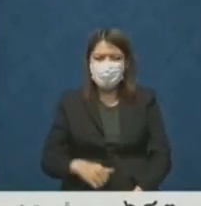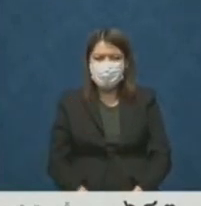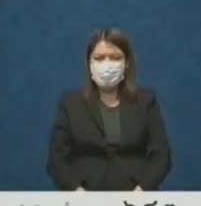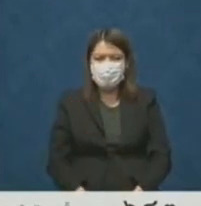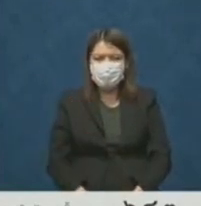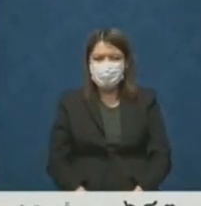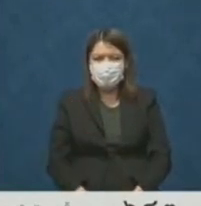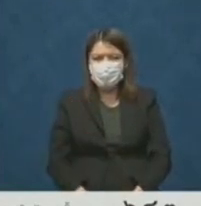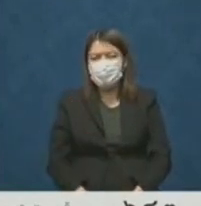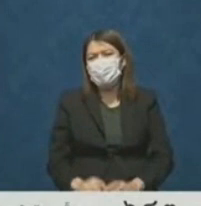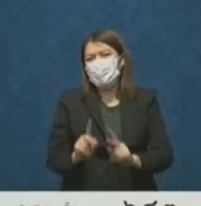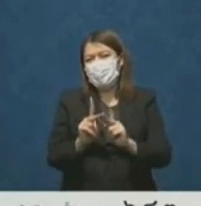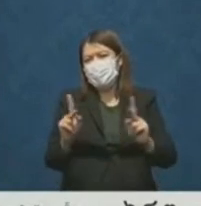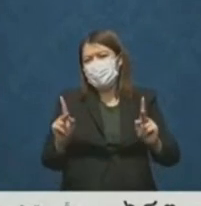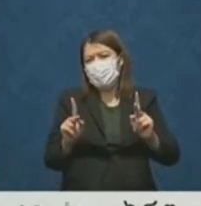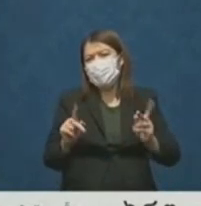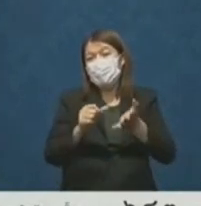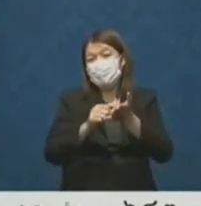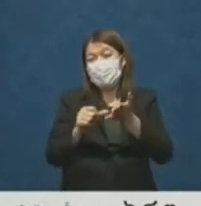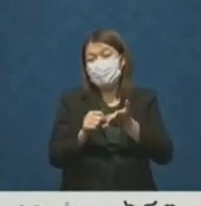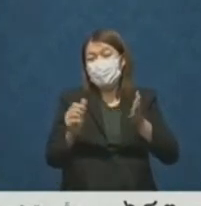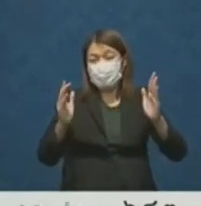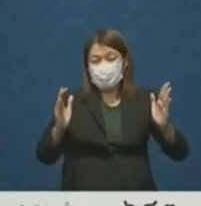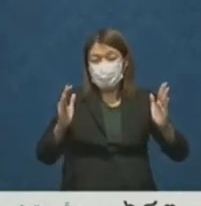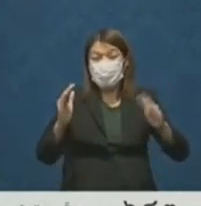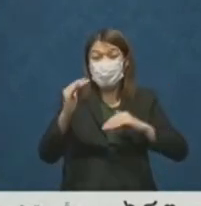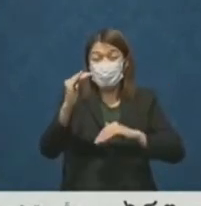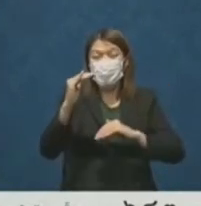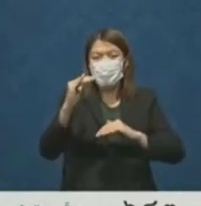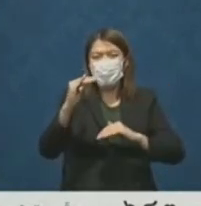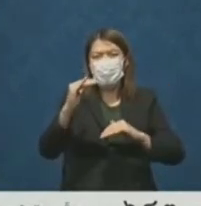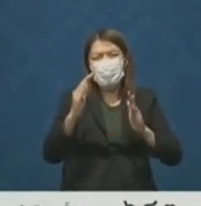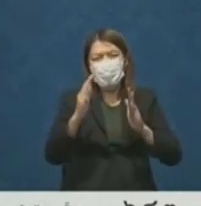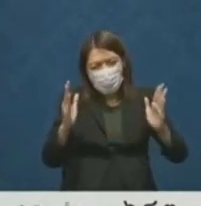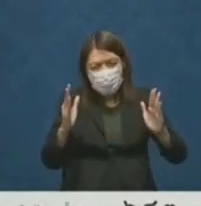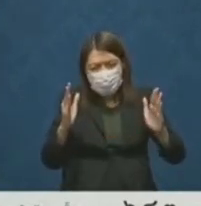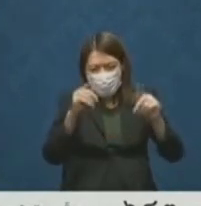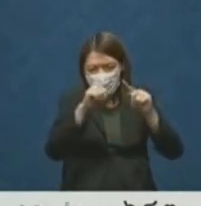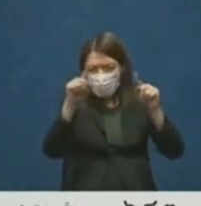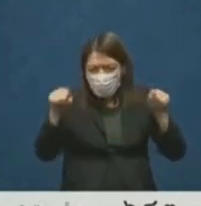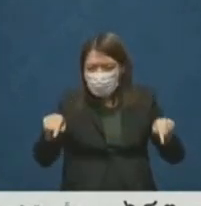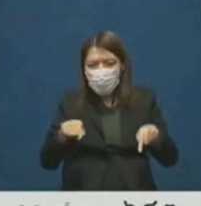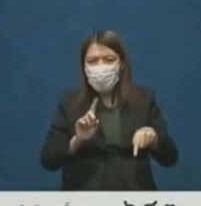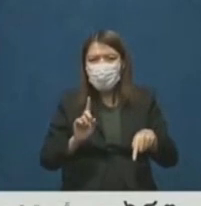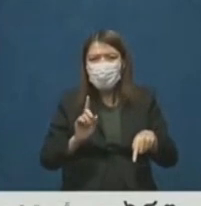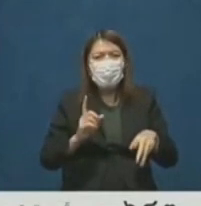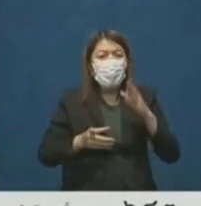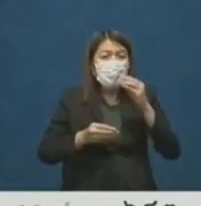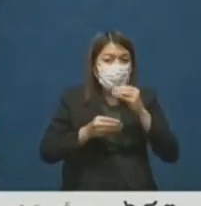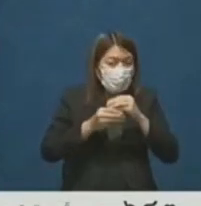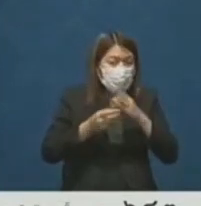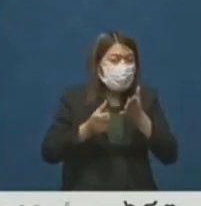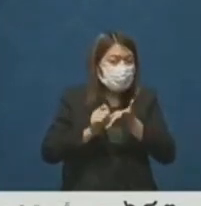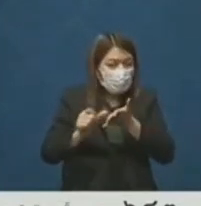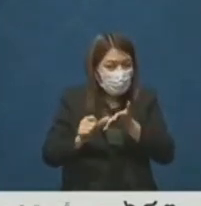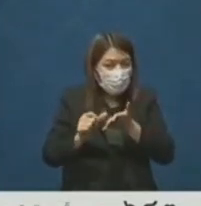หลักการที่กรรมาธิการได้วางกรอบแก้ไขเนี่ยไปยึดกรอบอะไรเพื่อเพิ่มเ